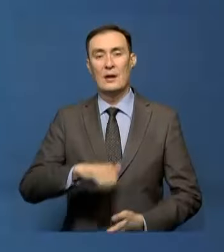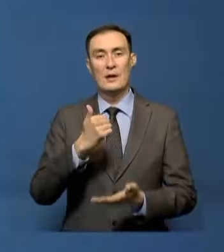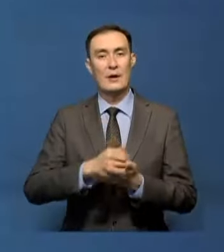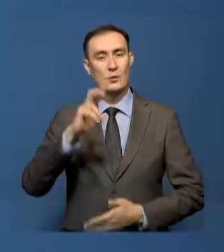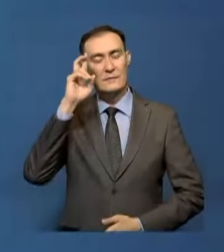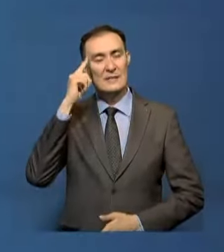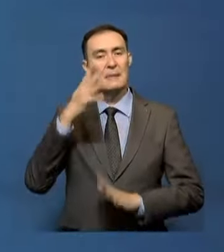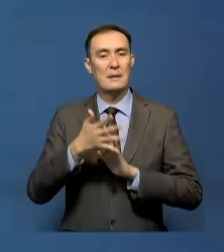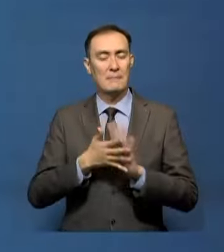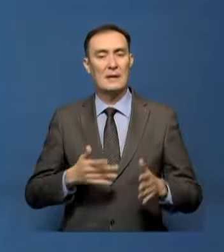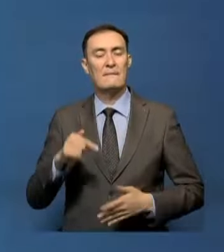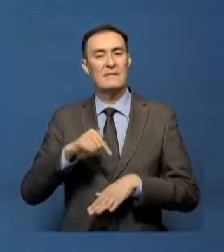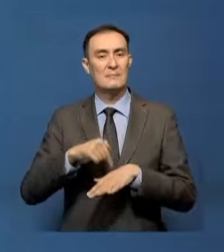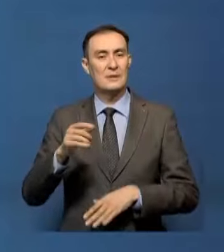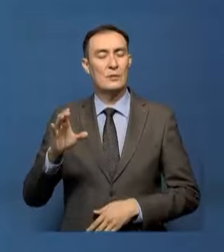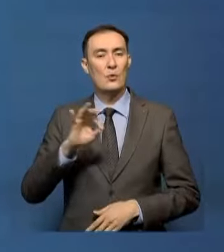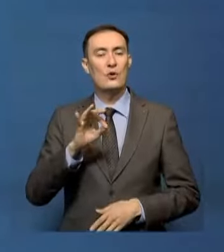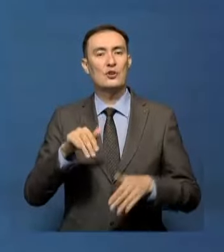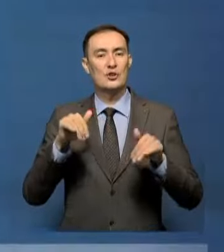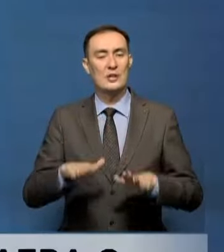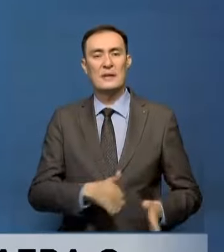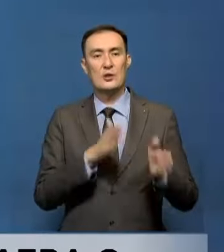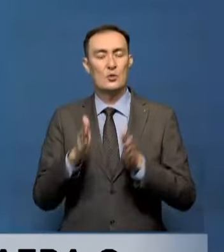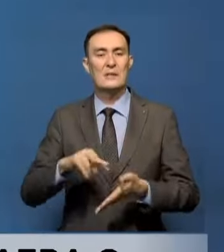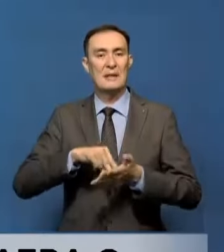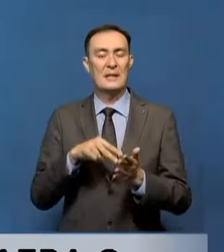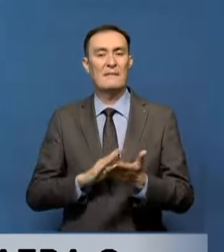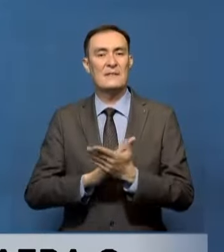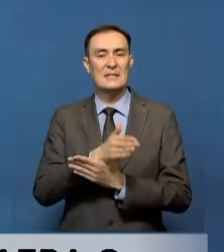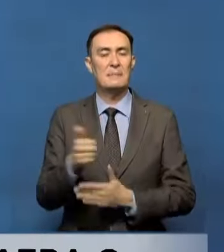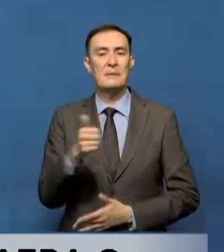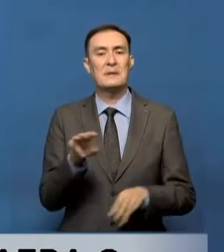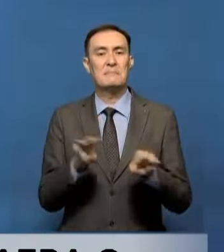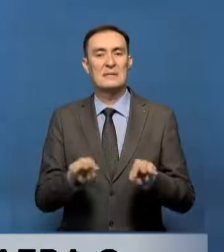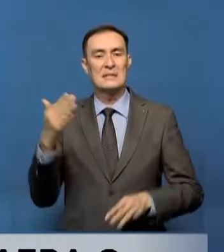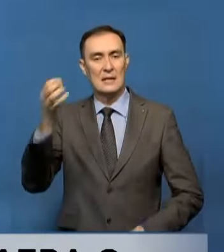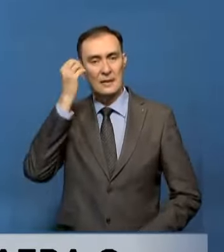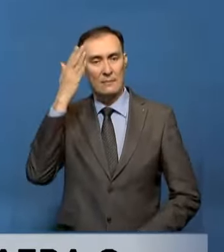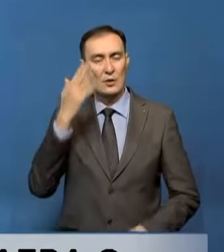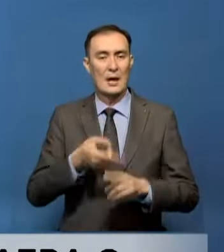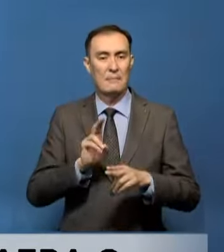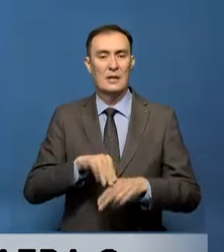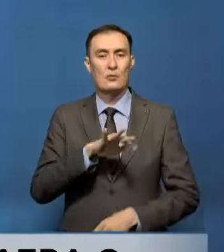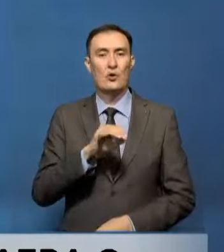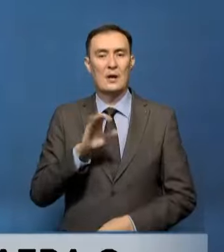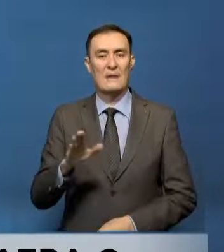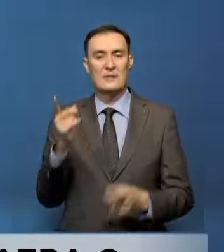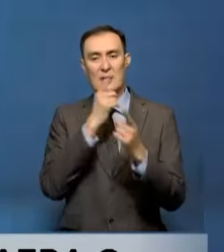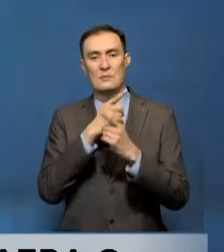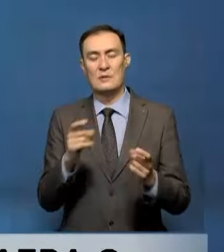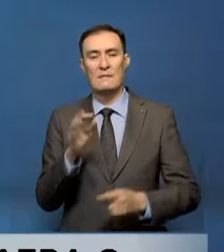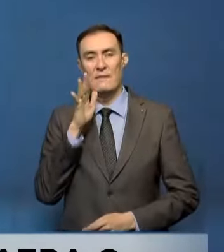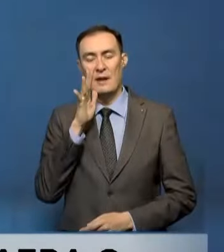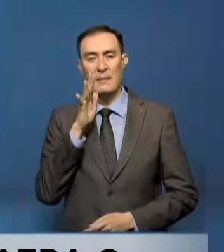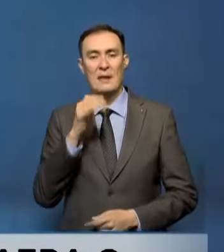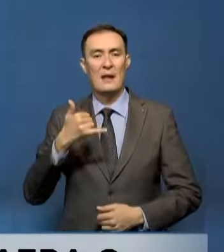государства с пониманием воспринял решение о переносе запланированного визита премьер-министра Японии. Об этом Касым-Жомарт Токаев сообщил во